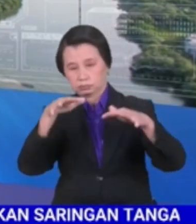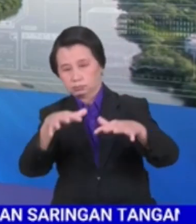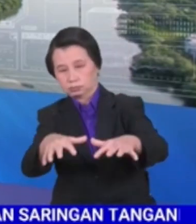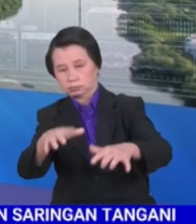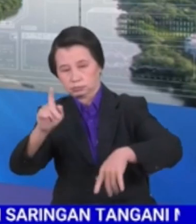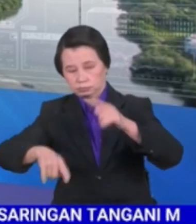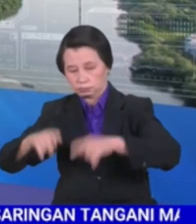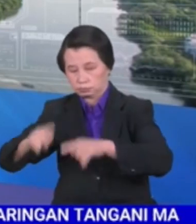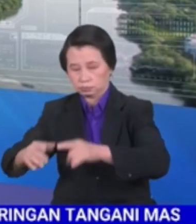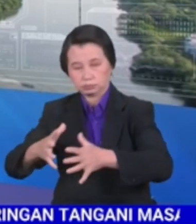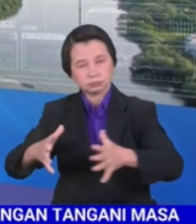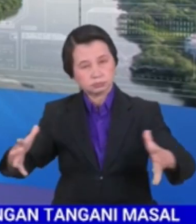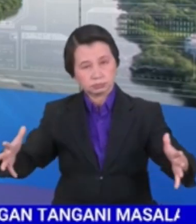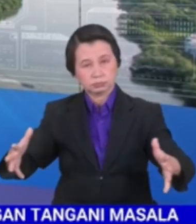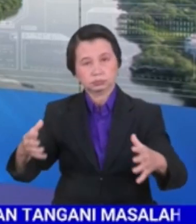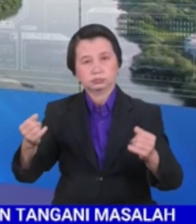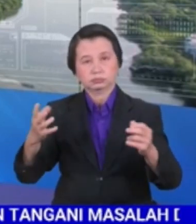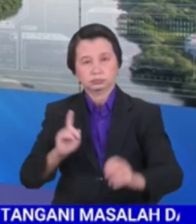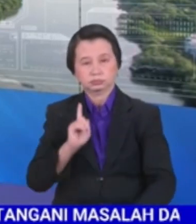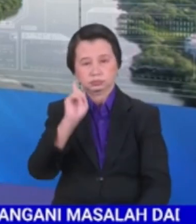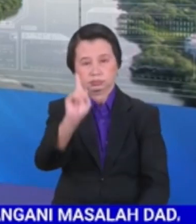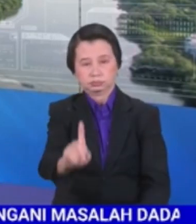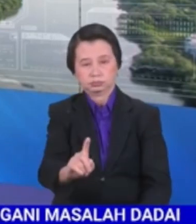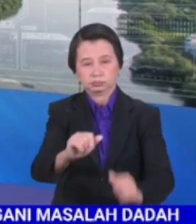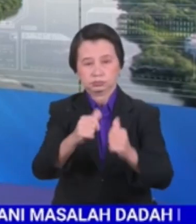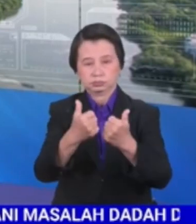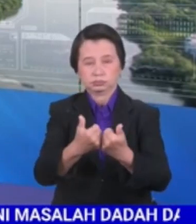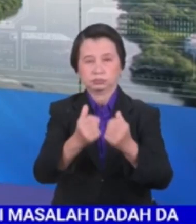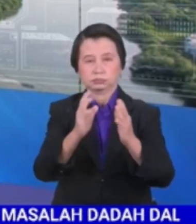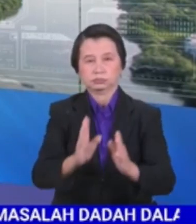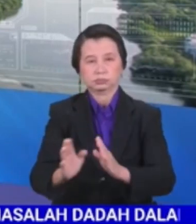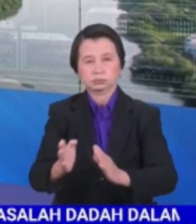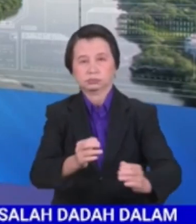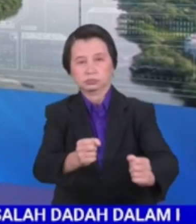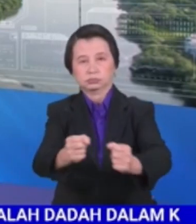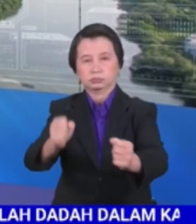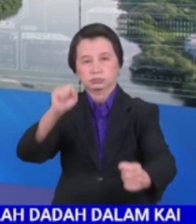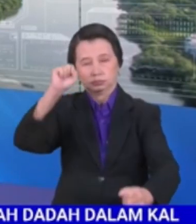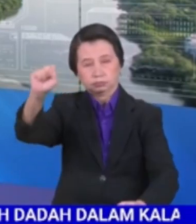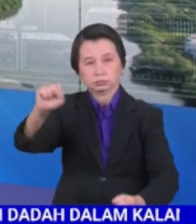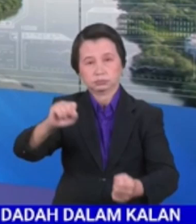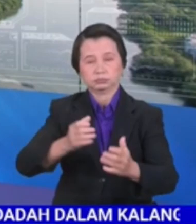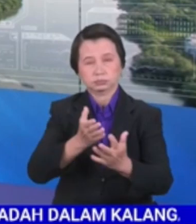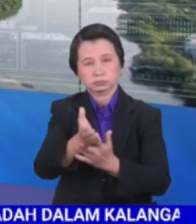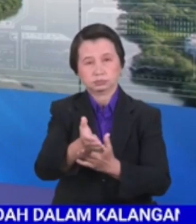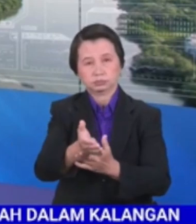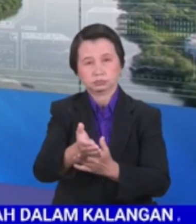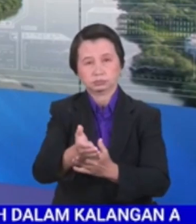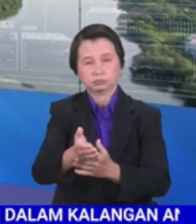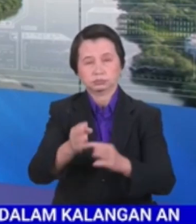perhatian berbagai pihak antara yang tampil ialah persatuan bangsa Sungai Sabah sabas